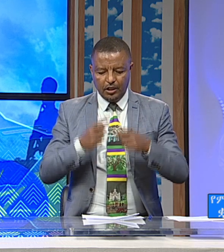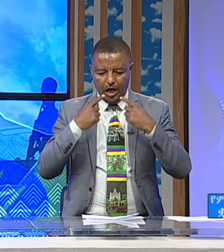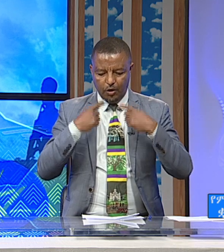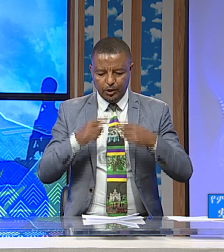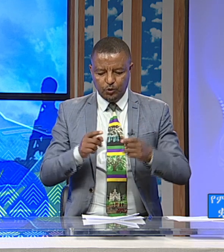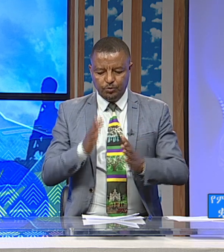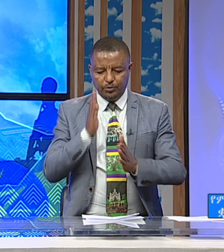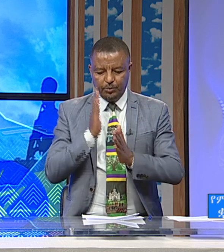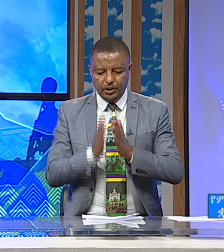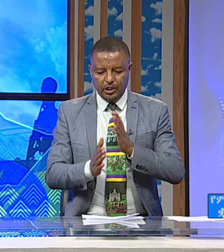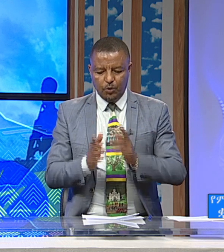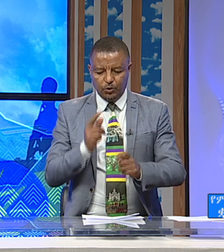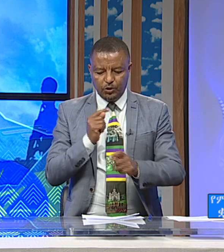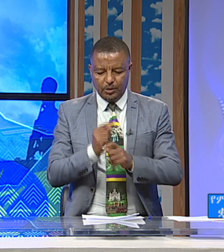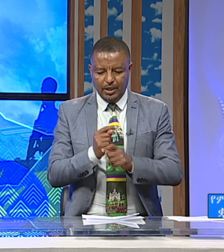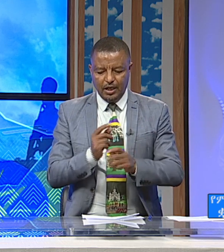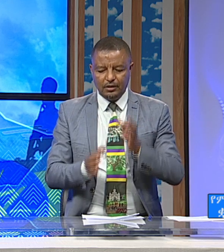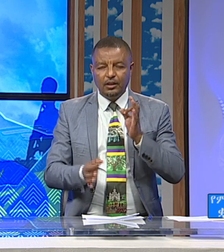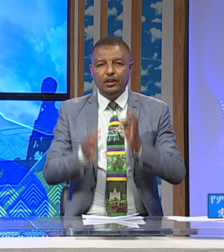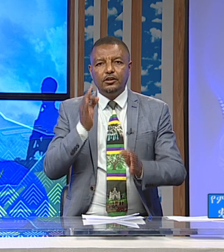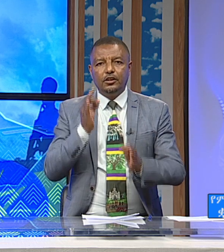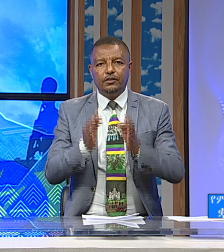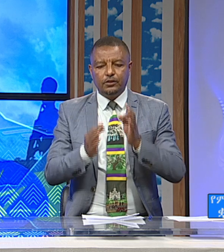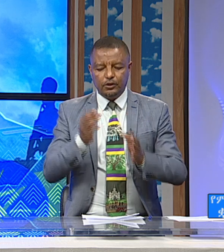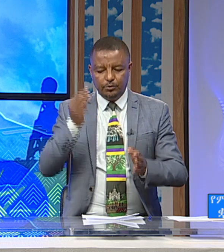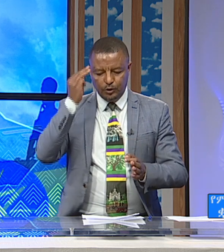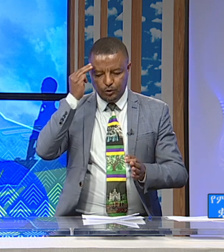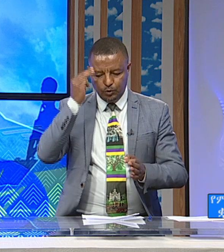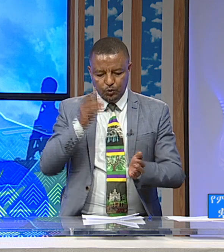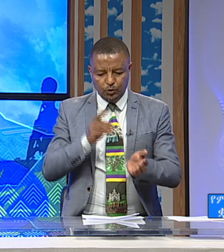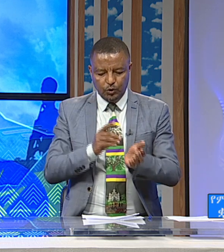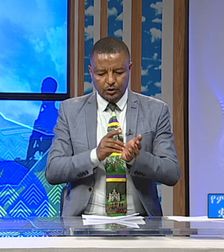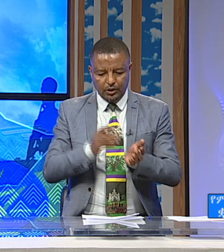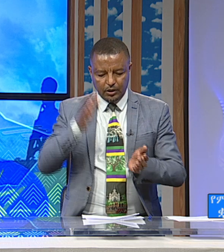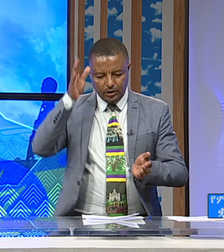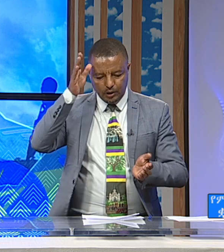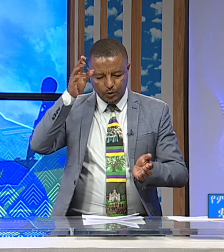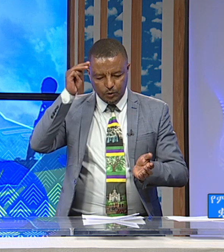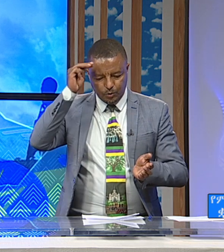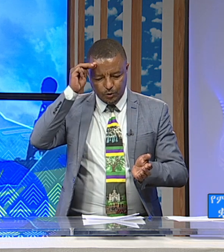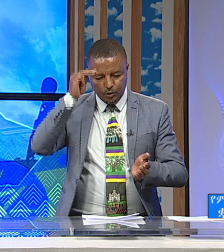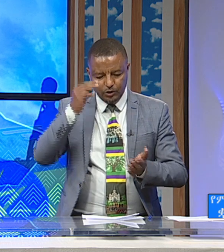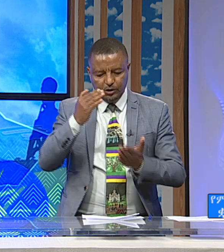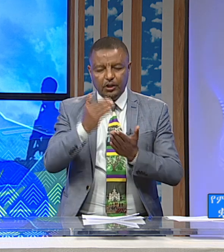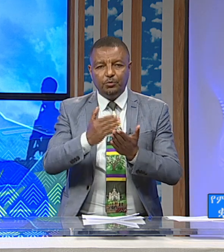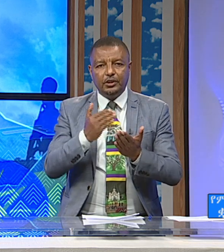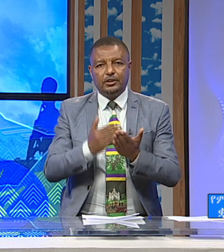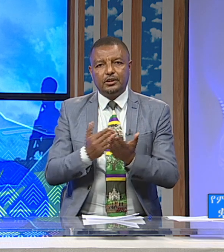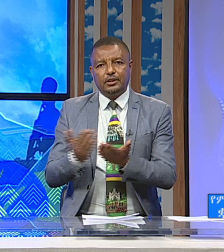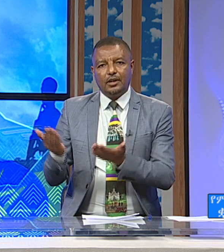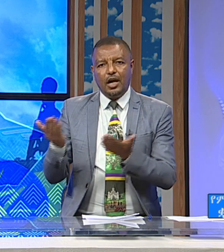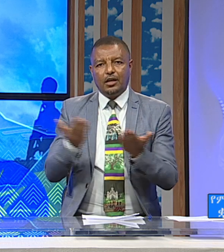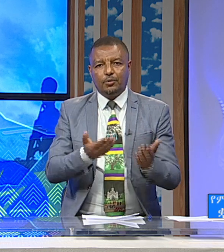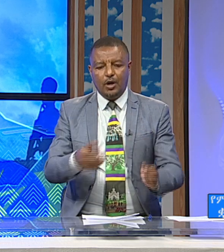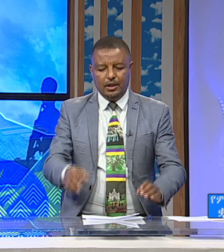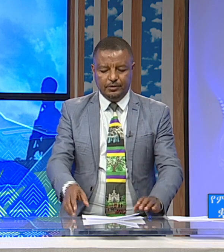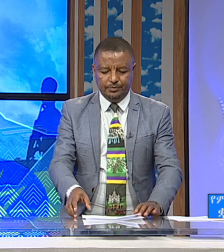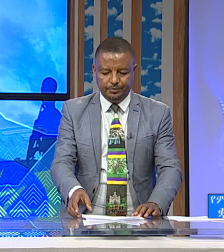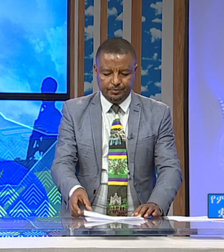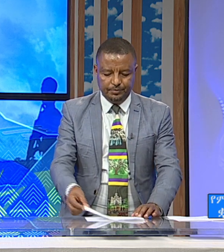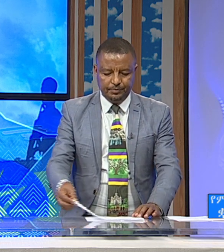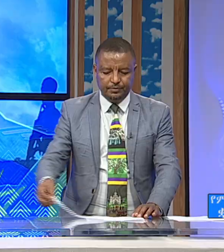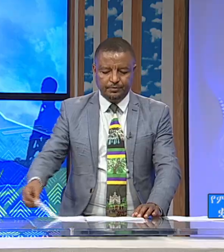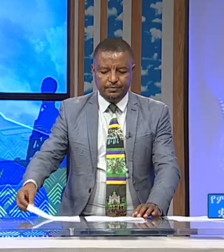ያቸኳይ ጊዜ አዋጁም የሚከናወኑ ተግባራት የፍትህ ሚኒስትሩ ዶክተር ጌዲዮን ጢሞቴዎስ በዝርዝር